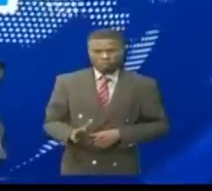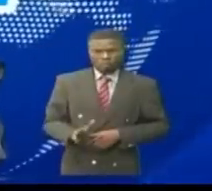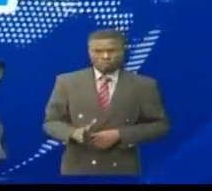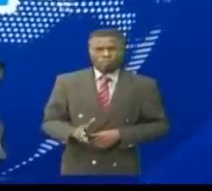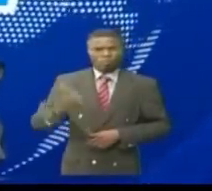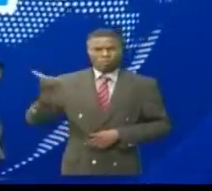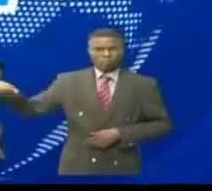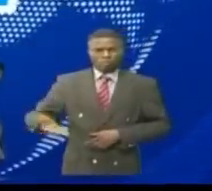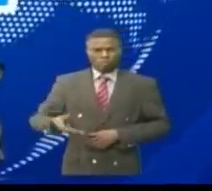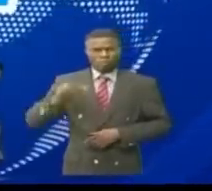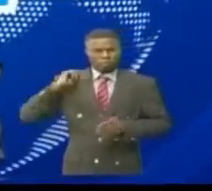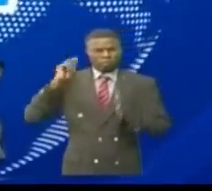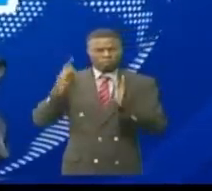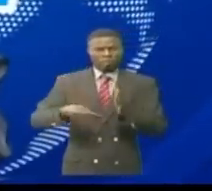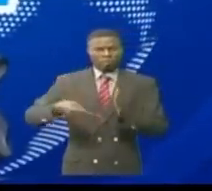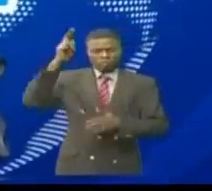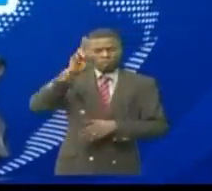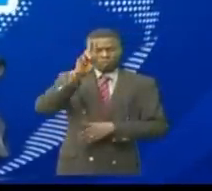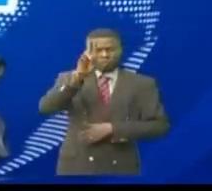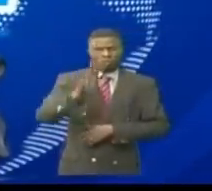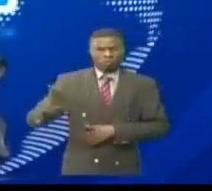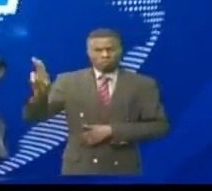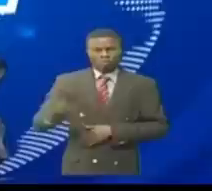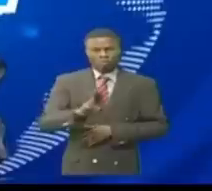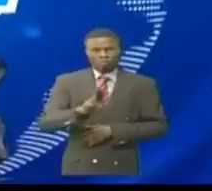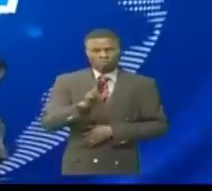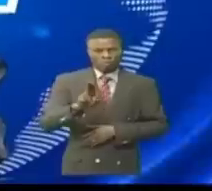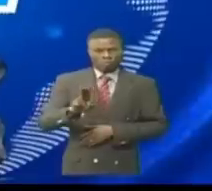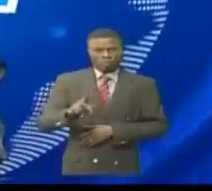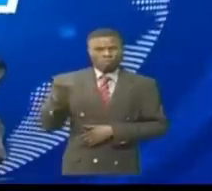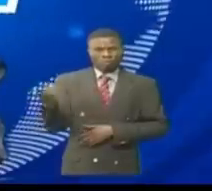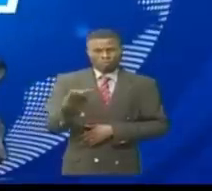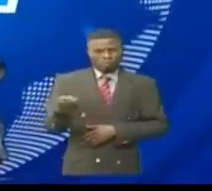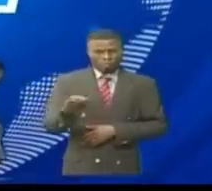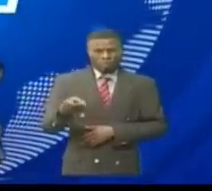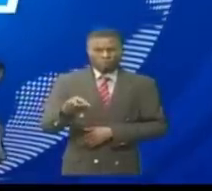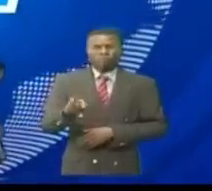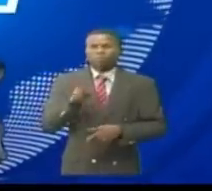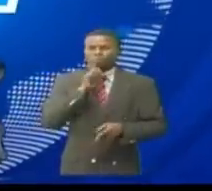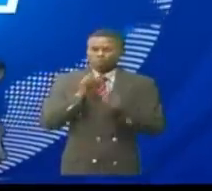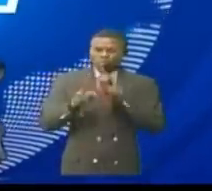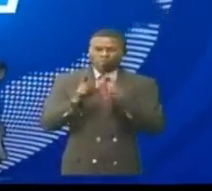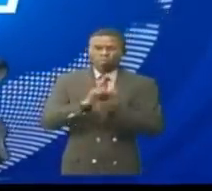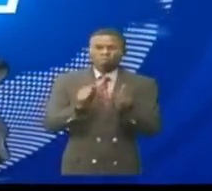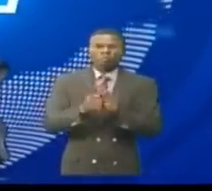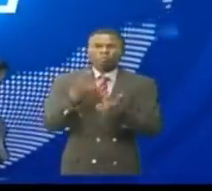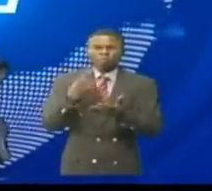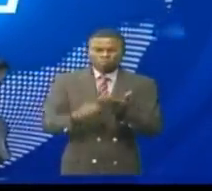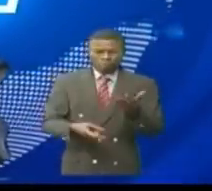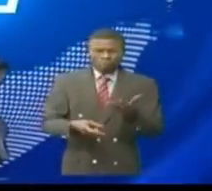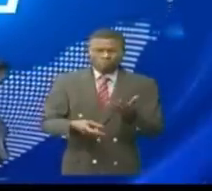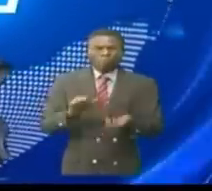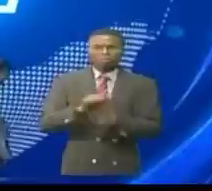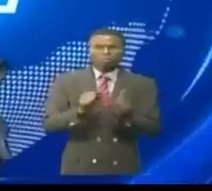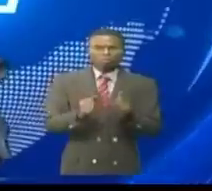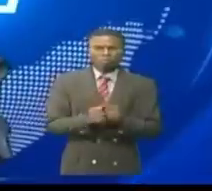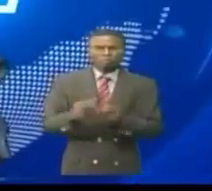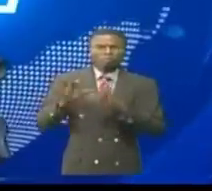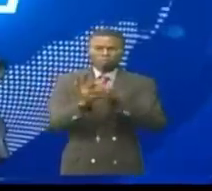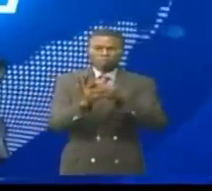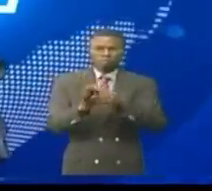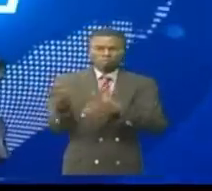reçu par le gouverneur du Haut-Ouélé. Christophe Bassiani Nanga et Jean-Robert Bombiti ont échangé sur la